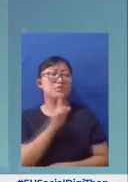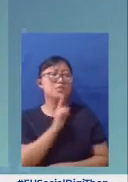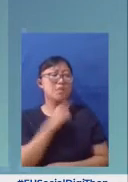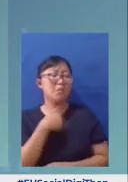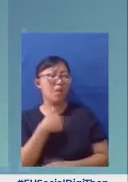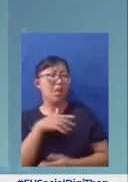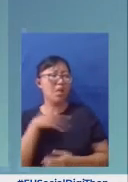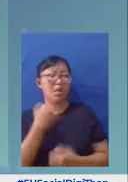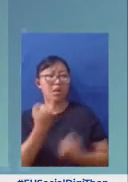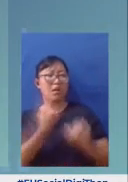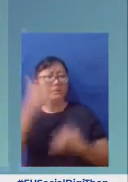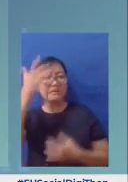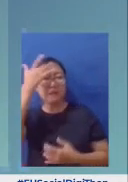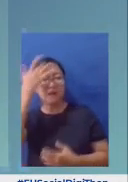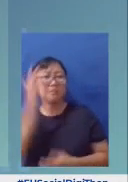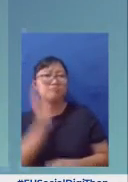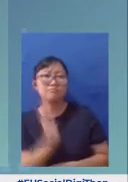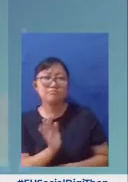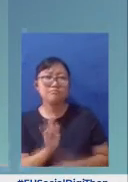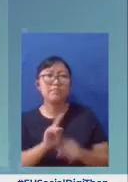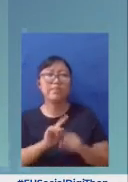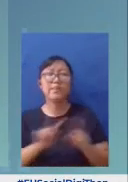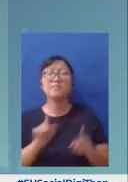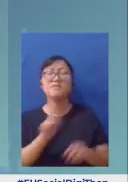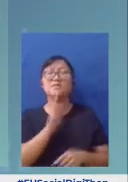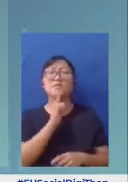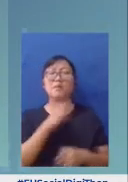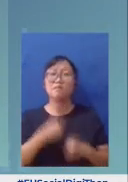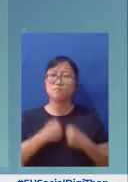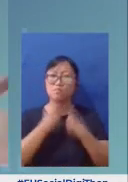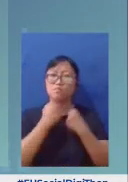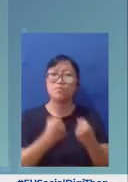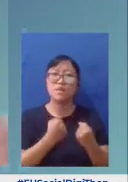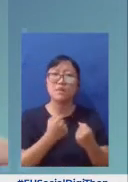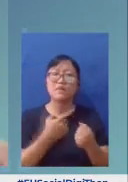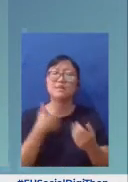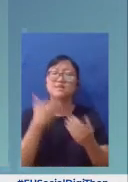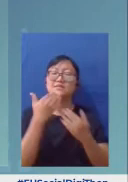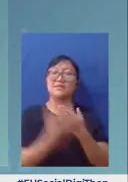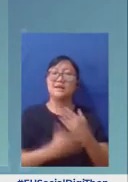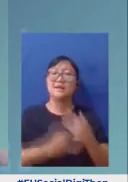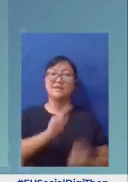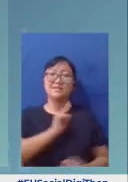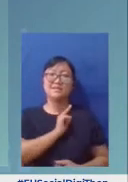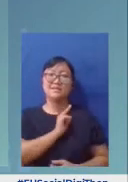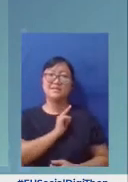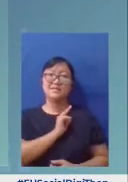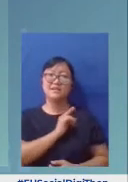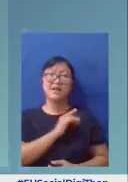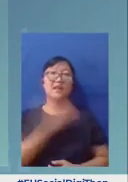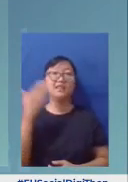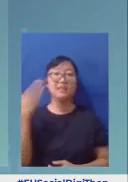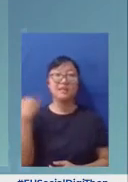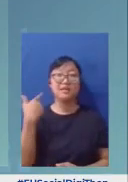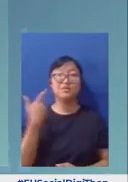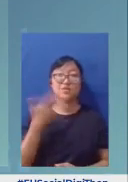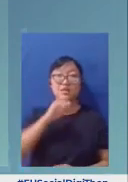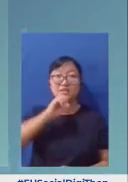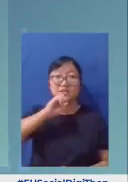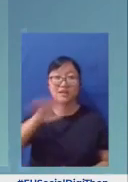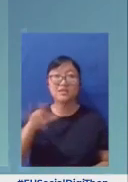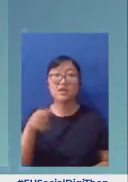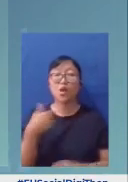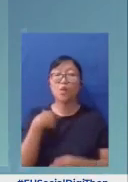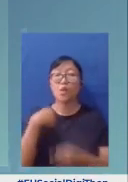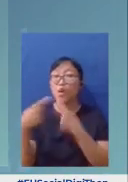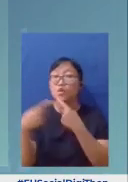sebenarnya sayang pada dirimu sendiri ya. Jadi segera kalau mau konsultasi, tadi Mbak Nina itu sudah jelaskan di mana akses psikolog klinis ya, bisa